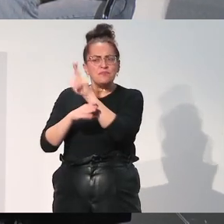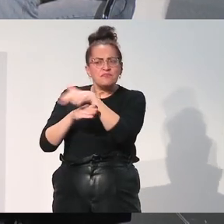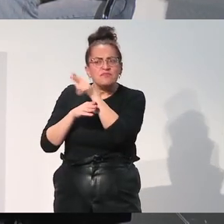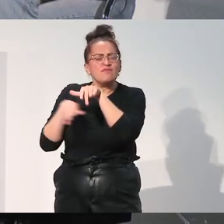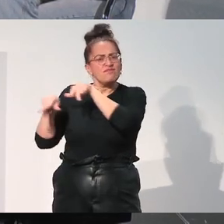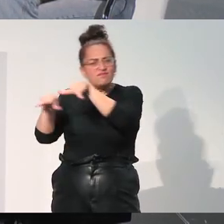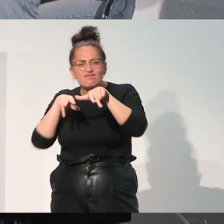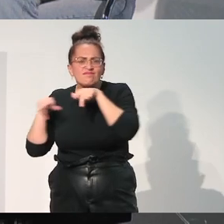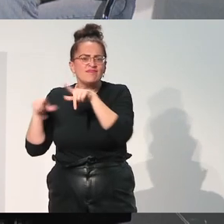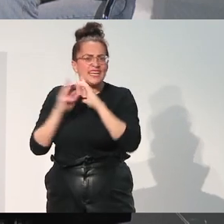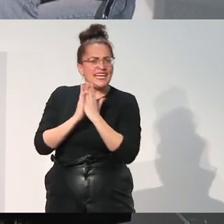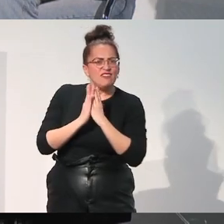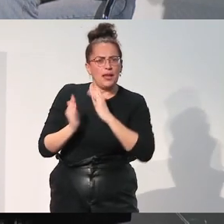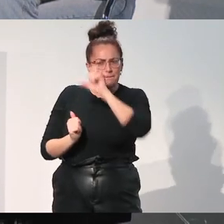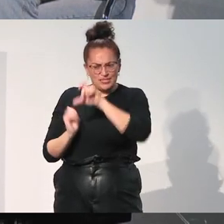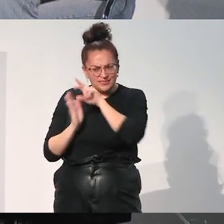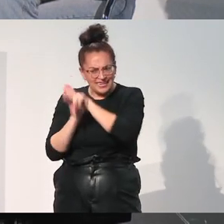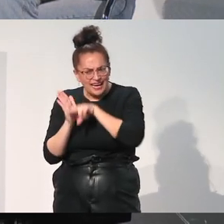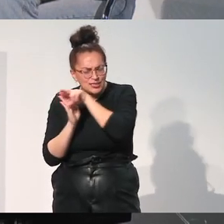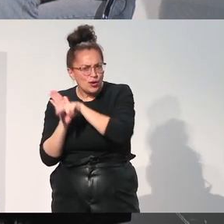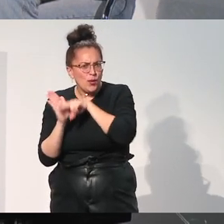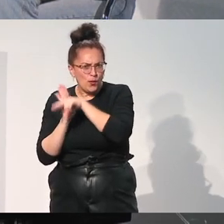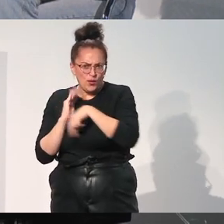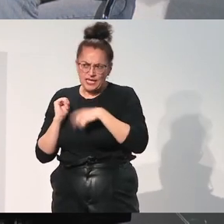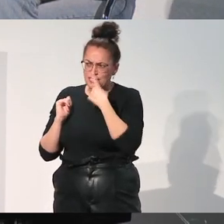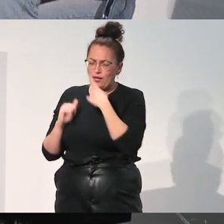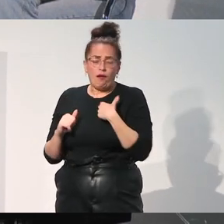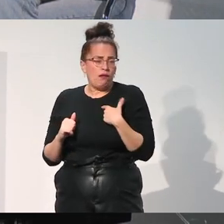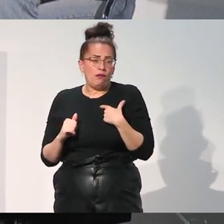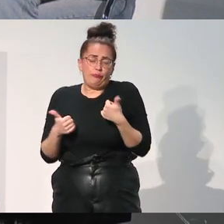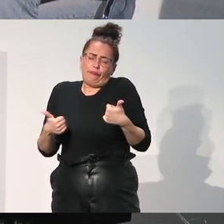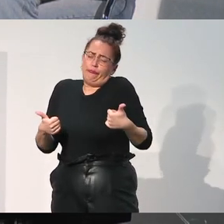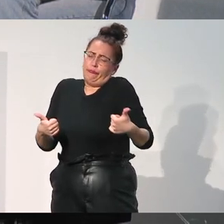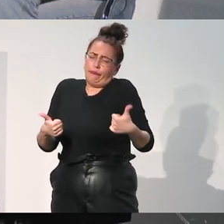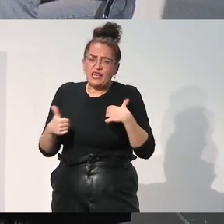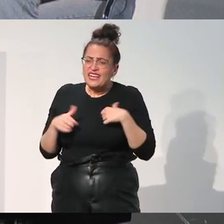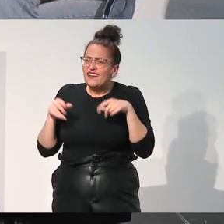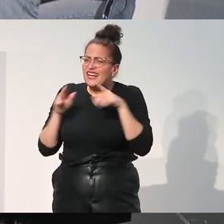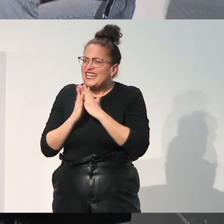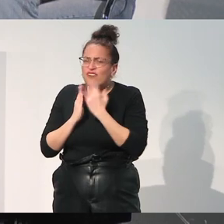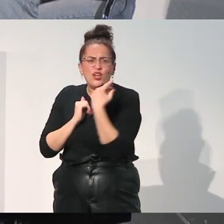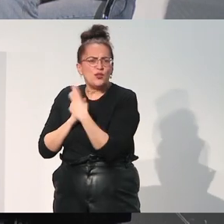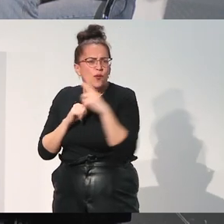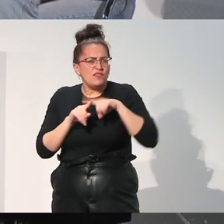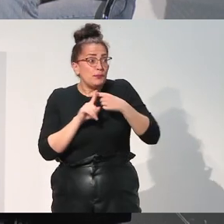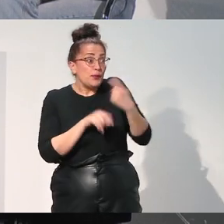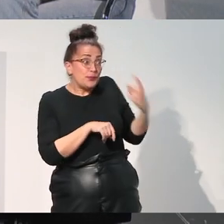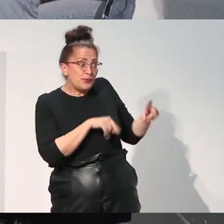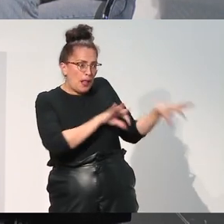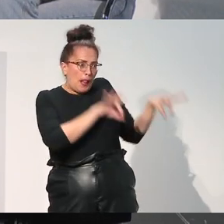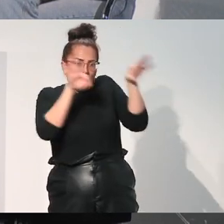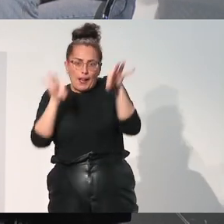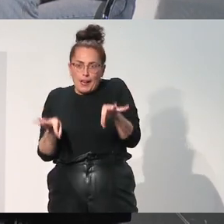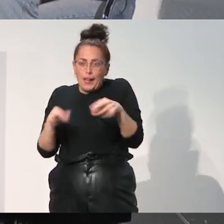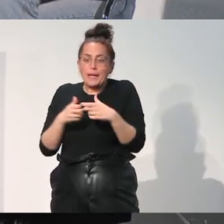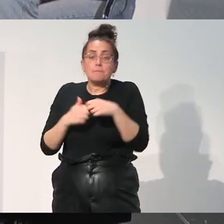qui a été important pour vous. Vous citez l'un de ses films dans votre livre et qu'on n'attend pas forcément à cet endroit.